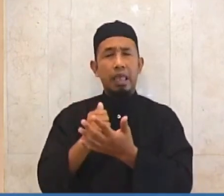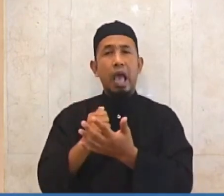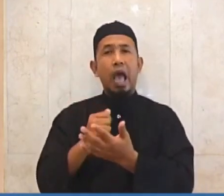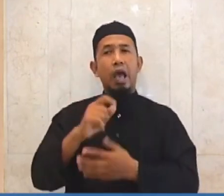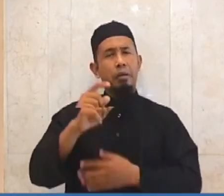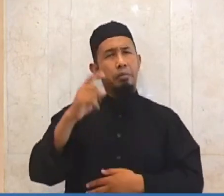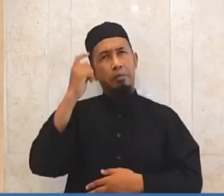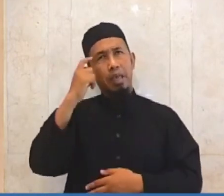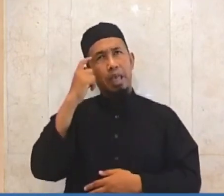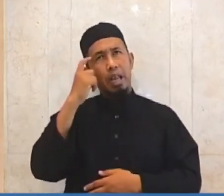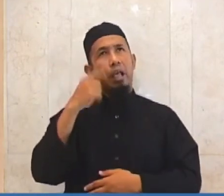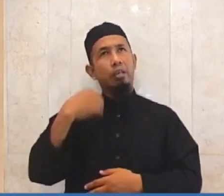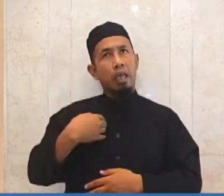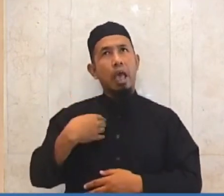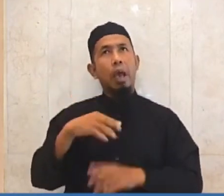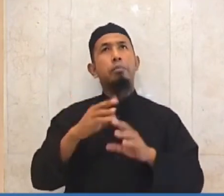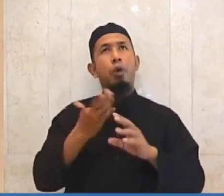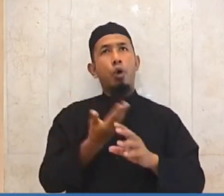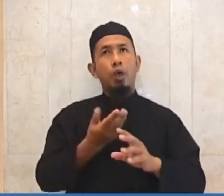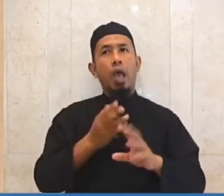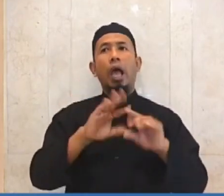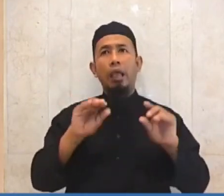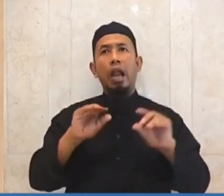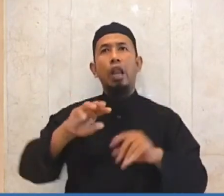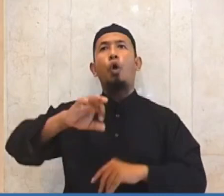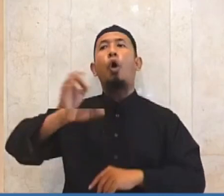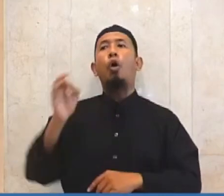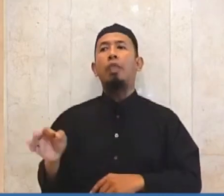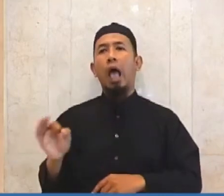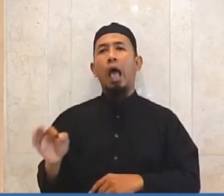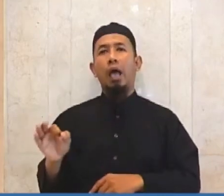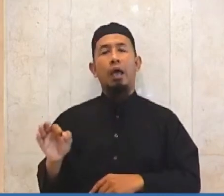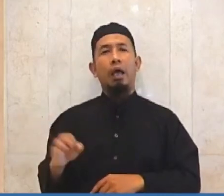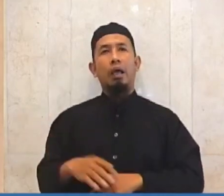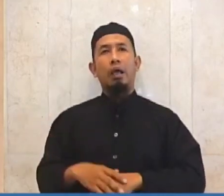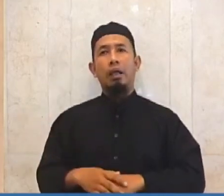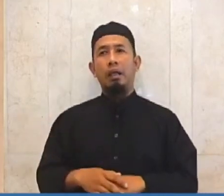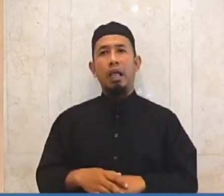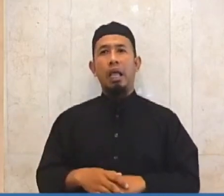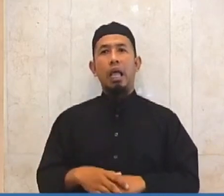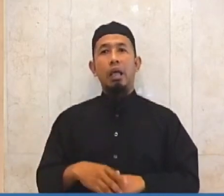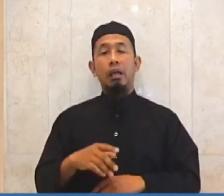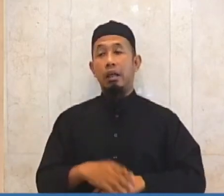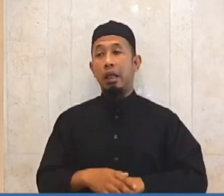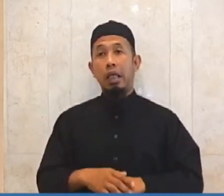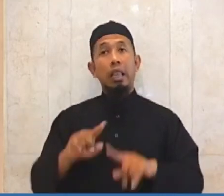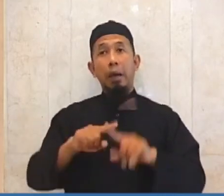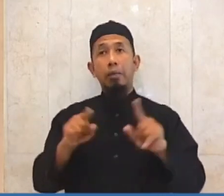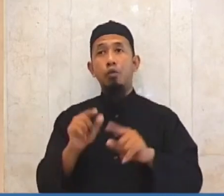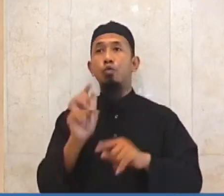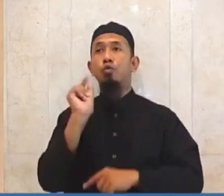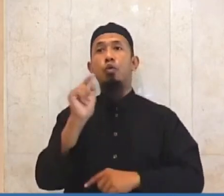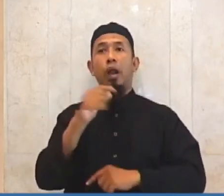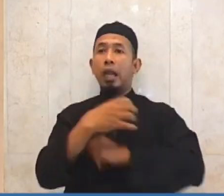perkotaan yang segalanya mudah didapatkan tetapi demi bangsa dan negara